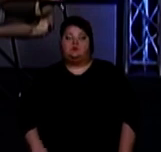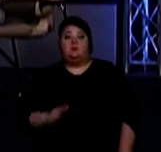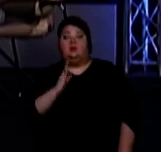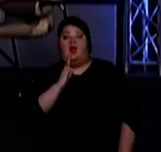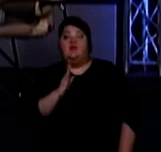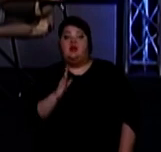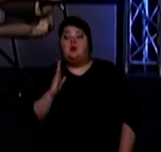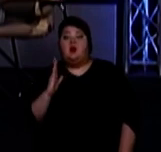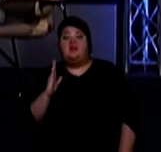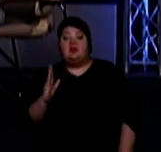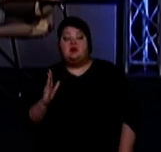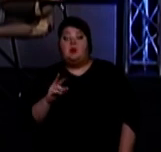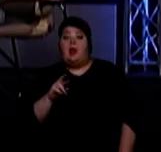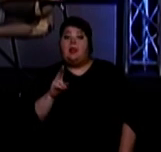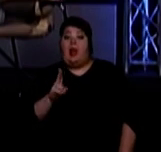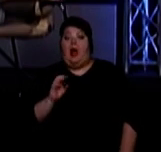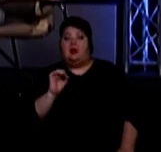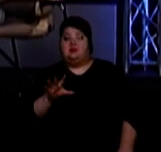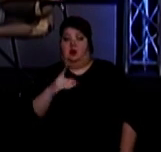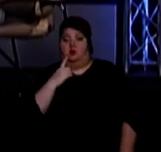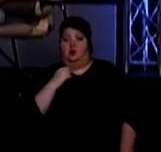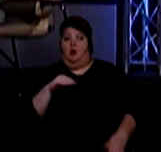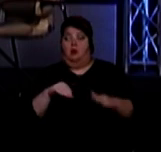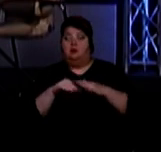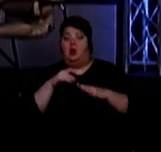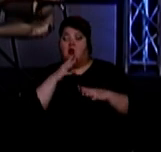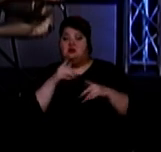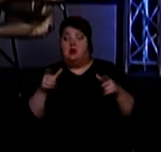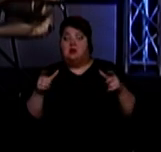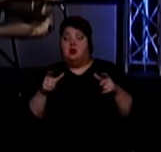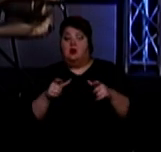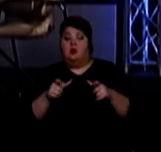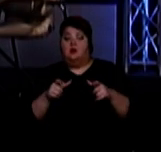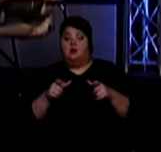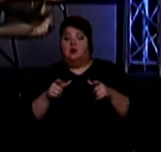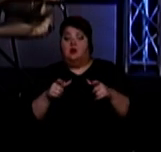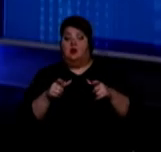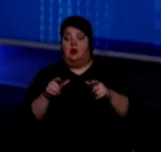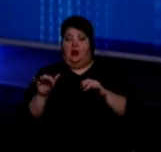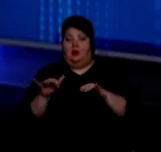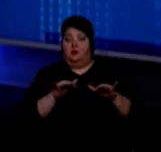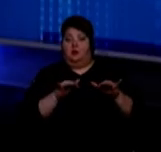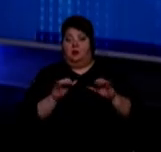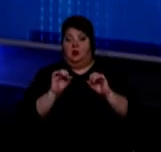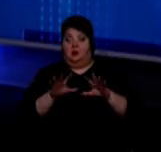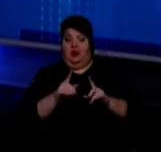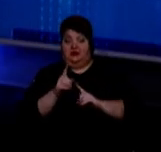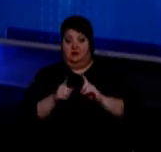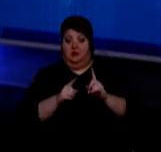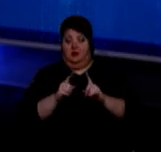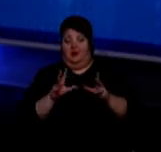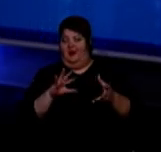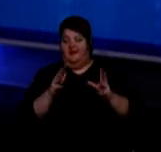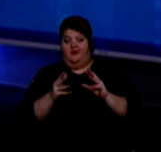Володимире Валентиновичу, як здають кров у час коронавірусу? Якось процедура сама здачі крові змінилася? Ну, в